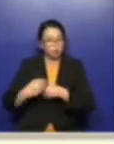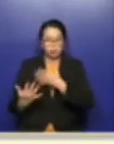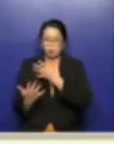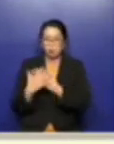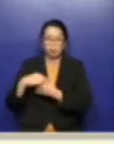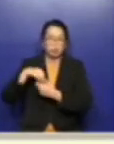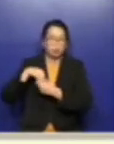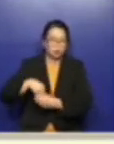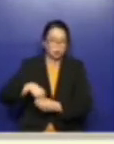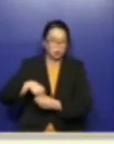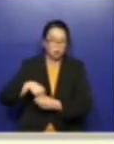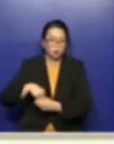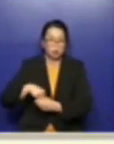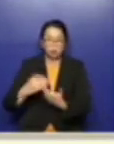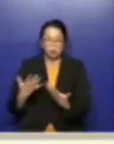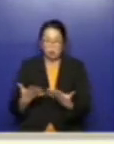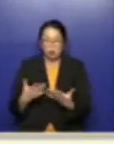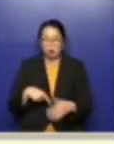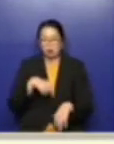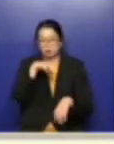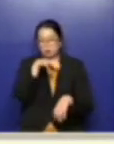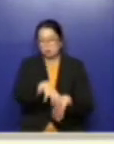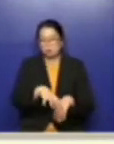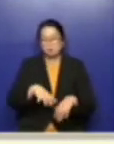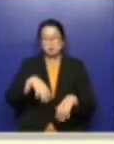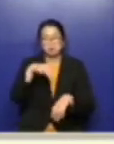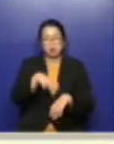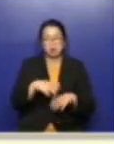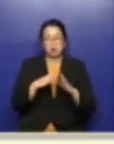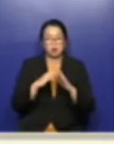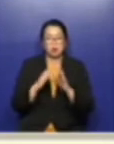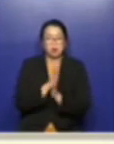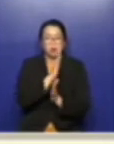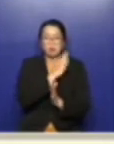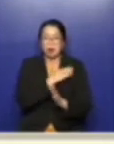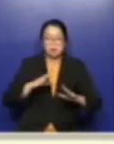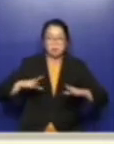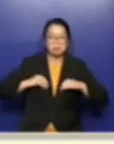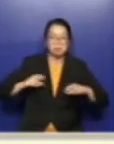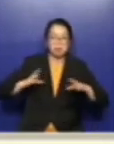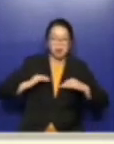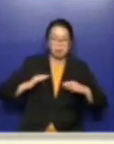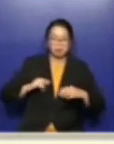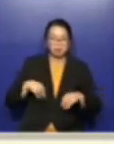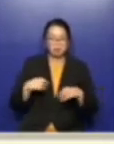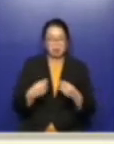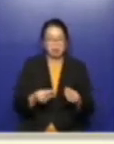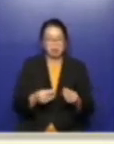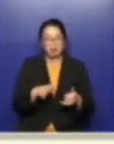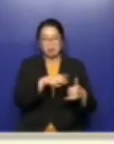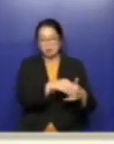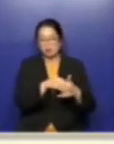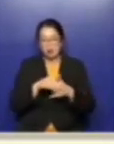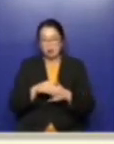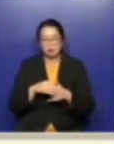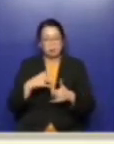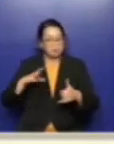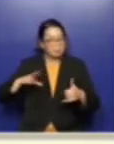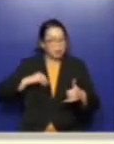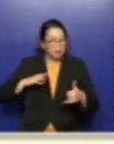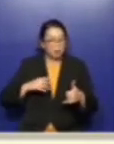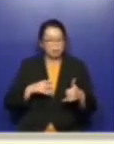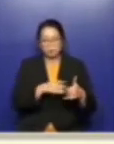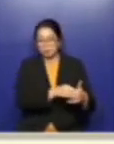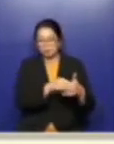นั้นสังกัดไม่รับมอบตัวไปควบคุมและพนักงานสอบสวนไม่เห็นสมควรให้เจ้าวาดรับตัวไปควบคุมหรือภิกษุนั้นมิ